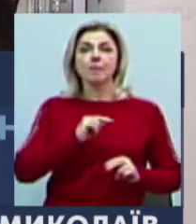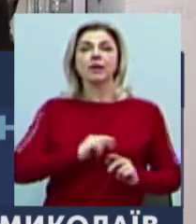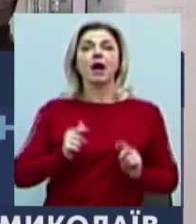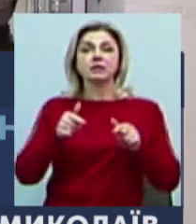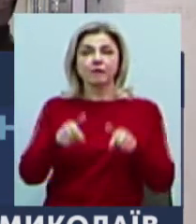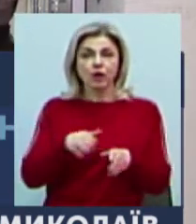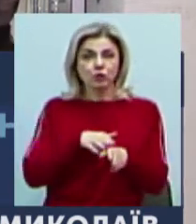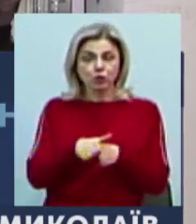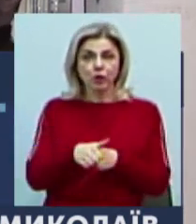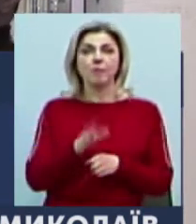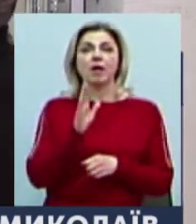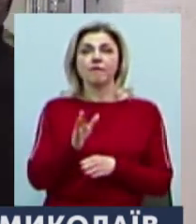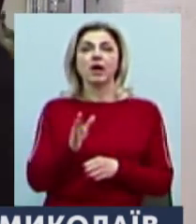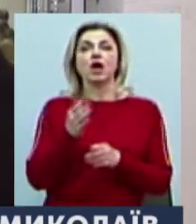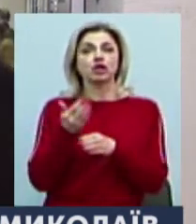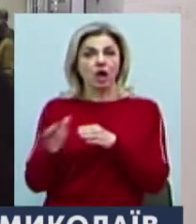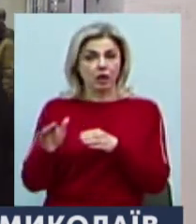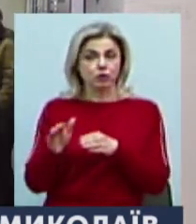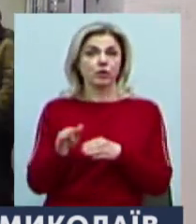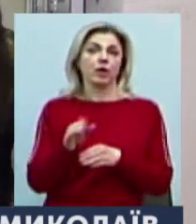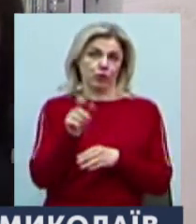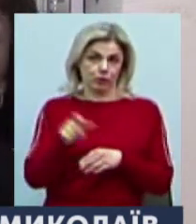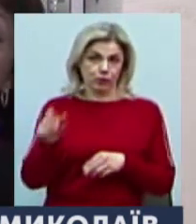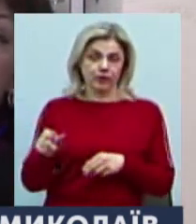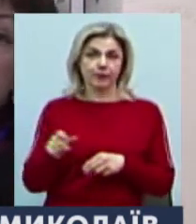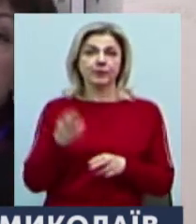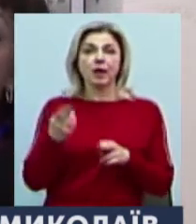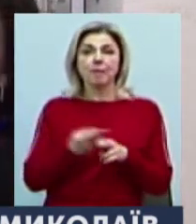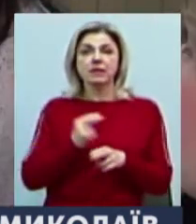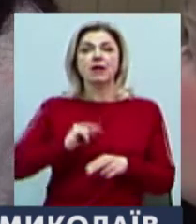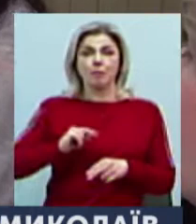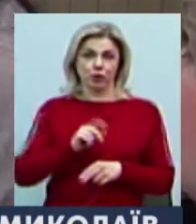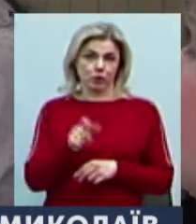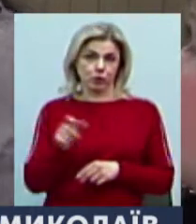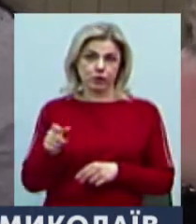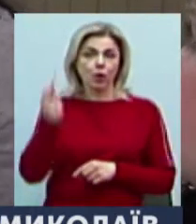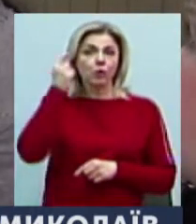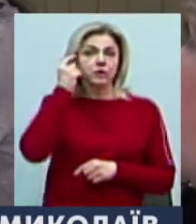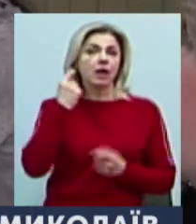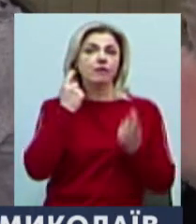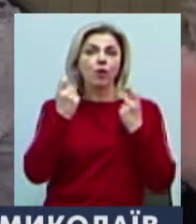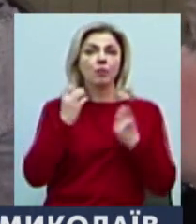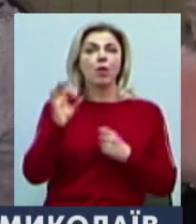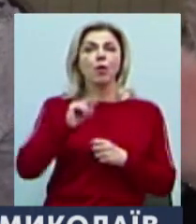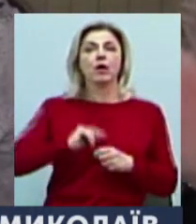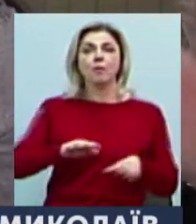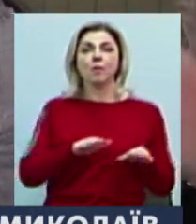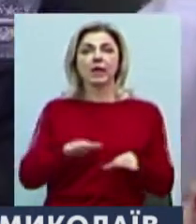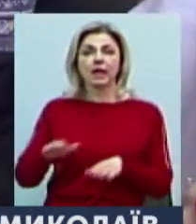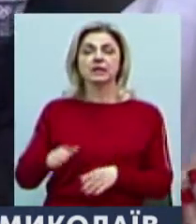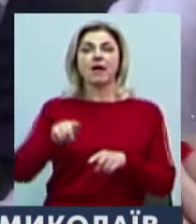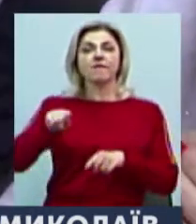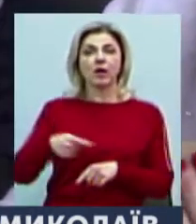хоч відповідну частку якусь з цих безробітних. Дізнатися інформацію щодо робочих місць, вимоги